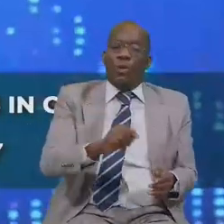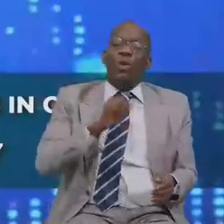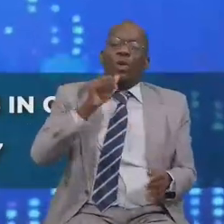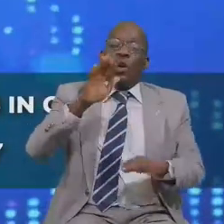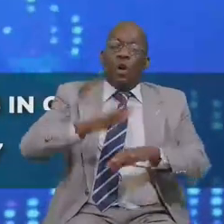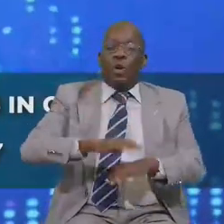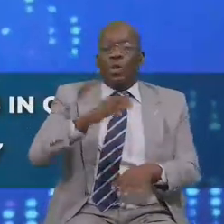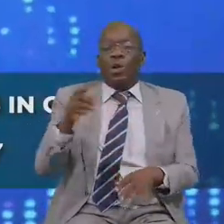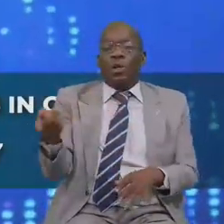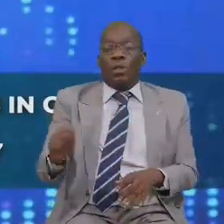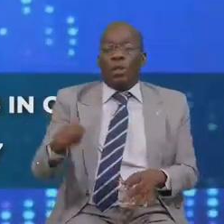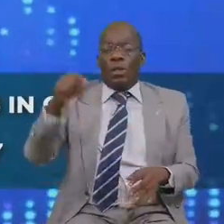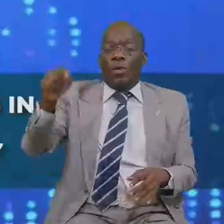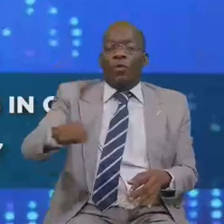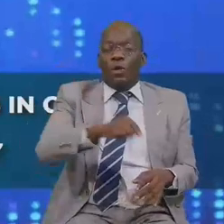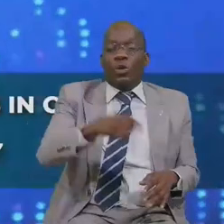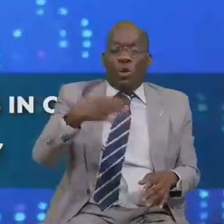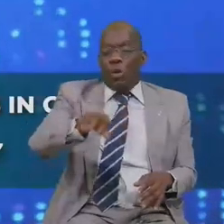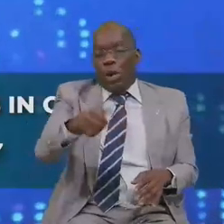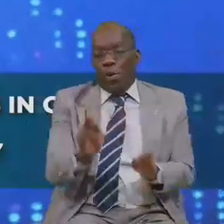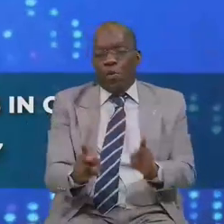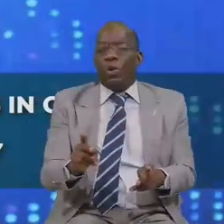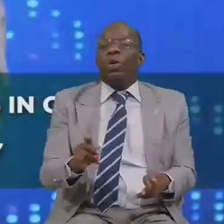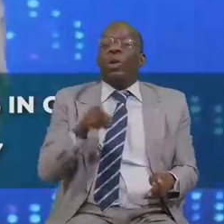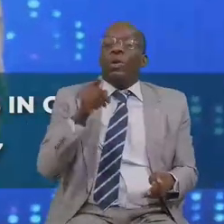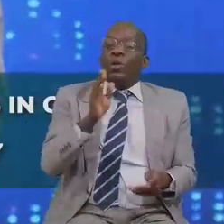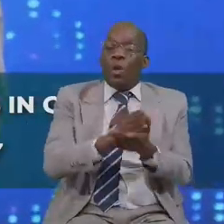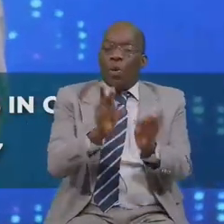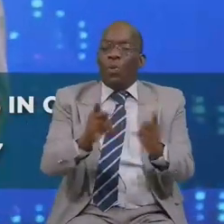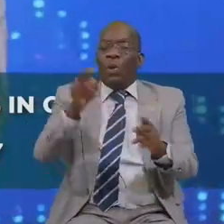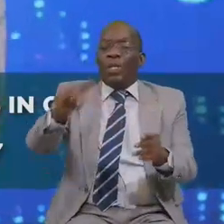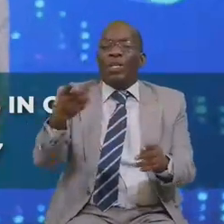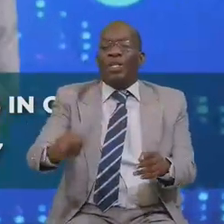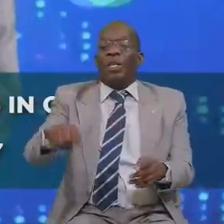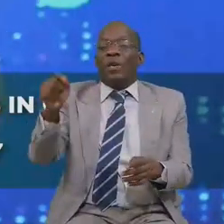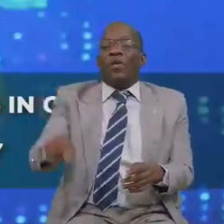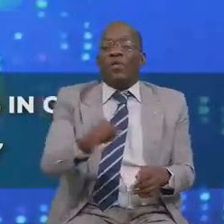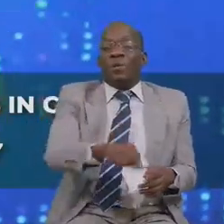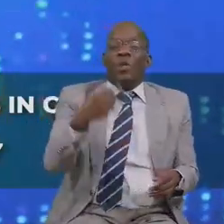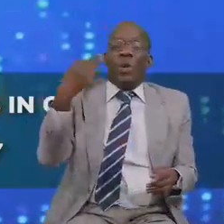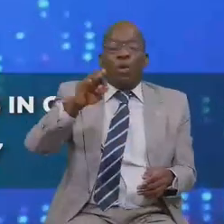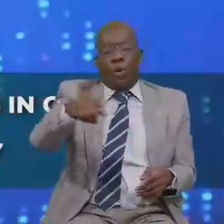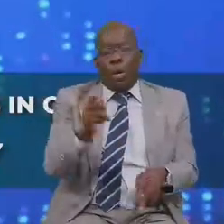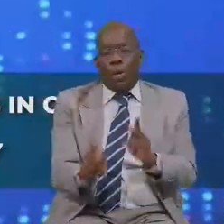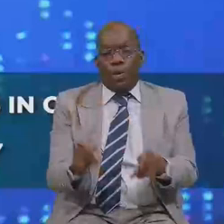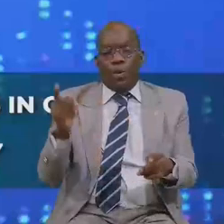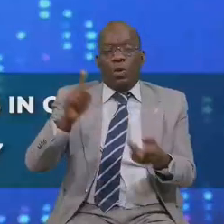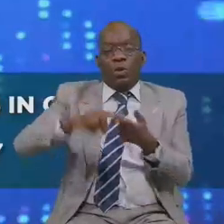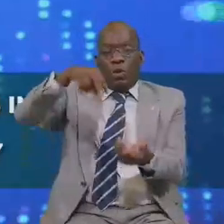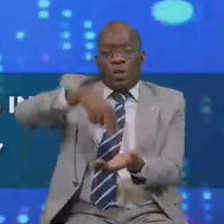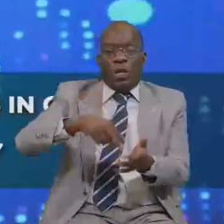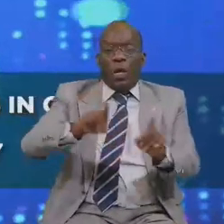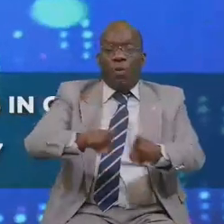se tenir debout et qui ont besoin de l'aide des autres. Qui ont besoin des pieds d'autrui pour tenir. Mais à partir